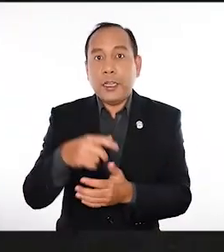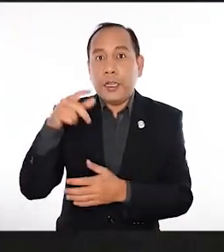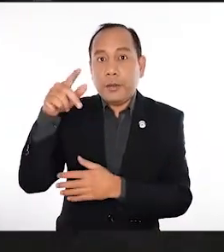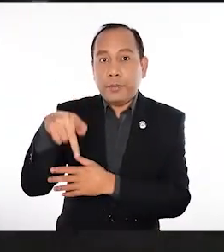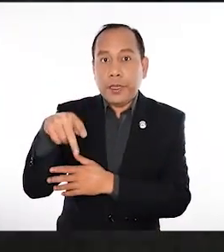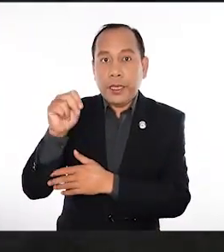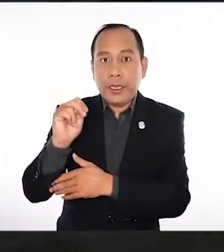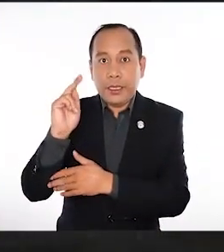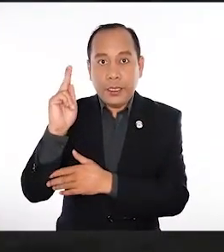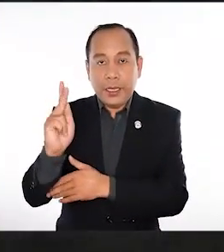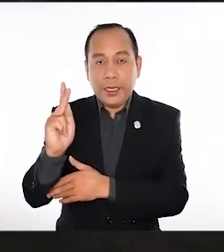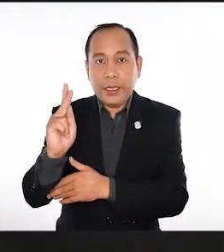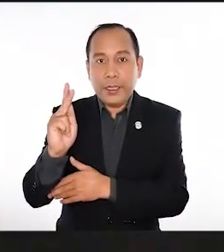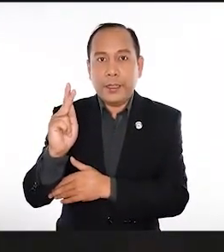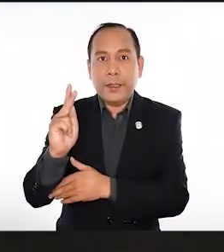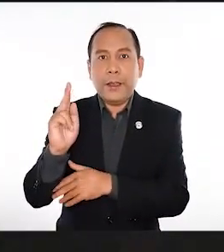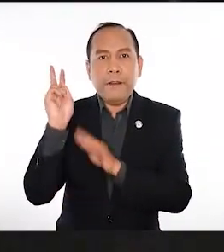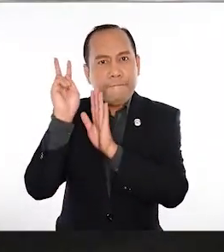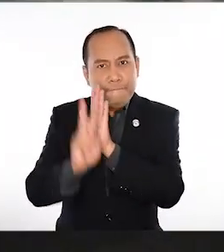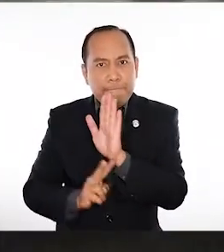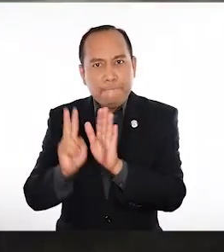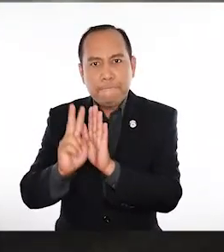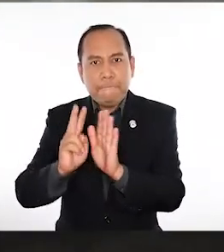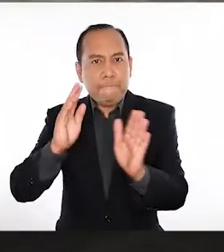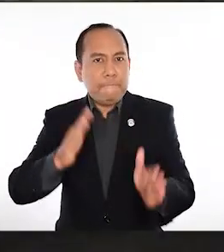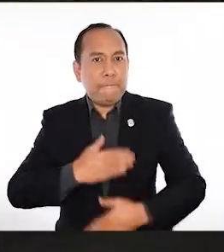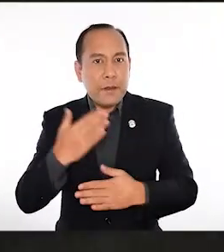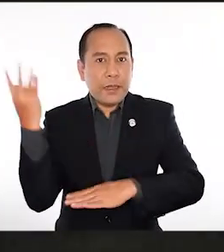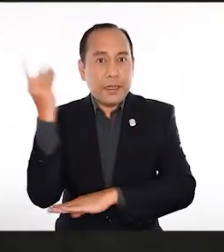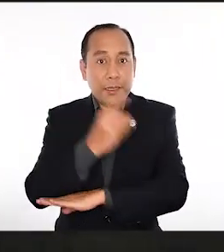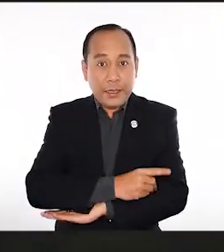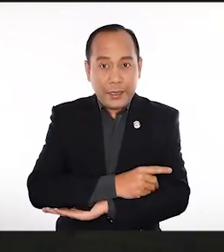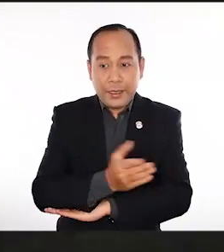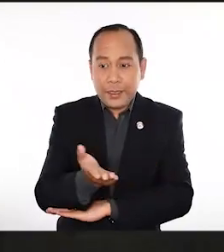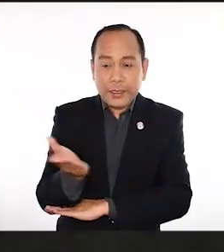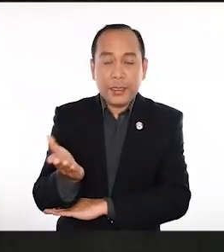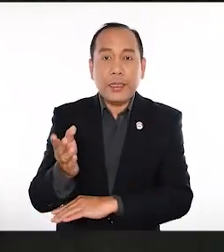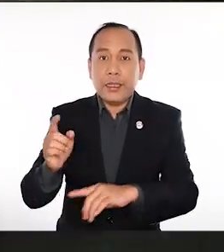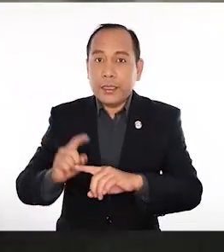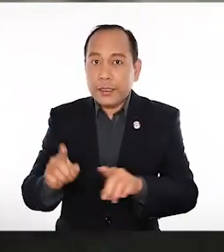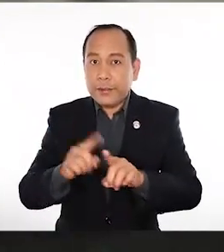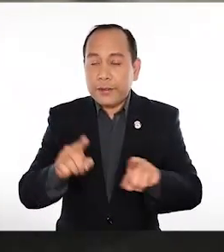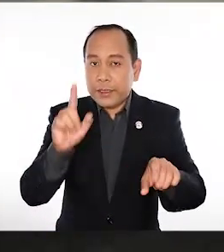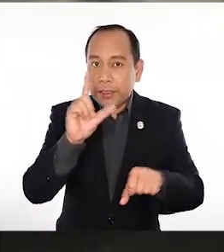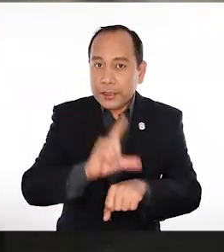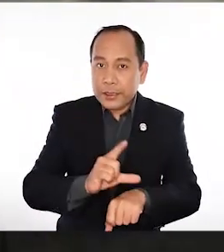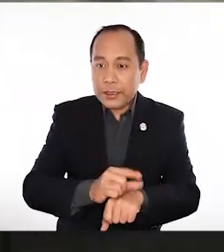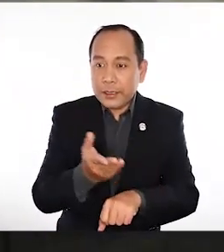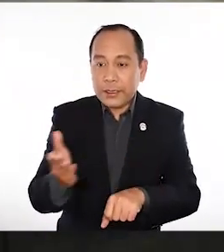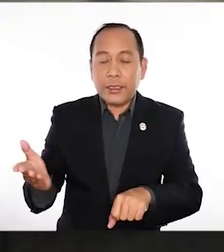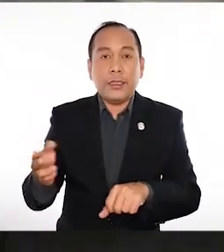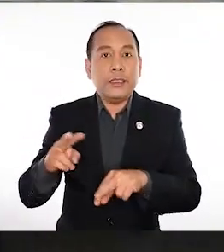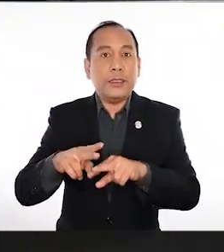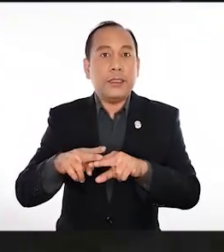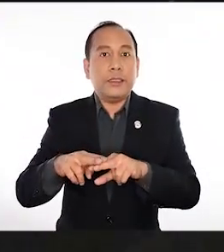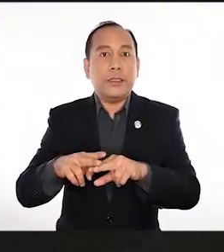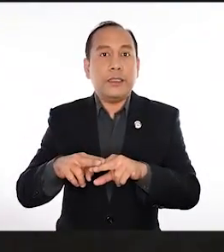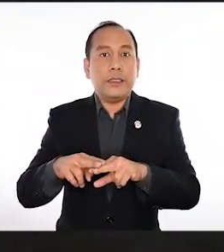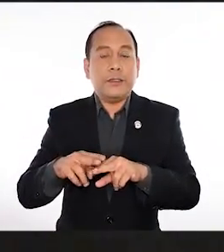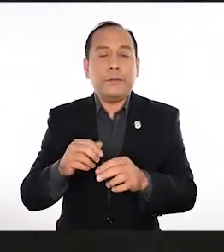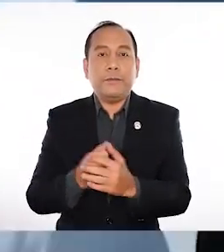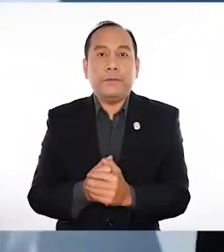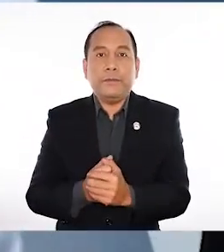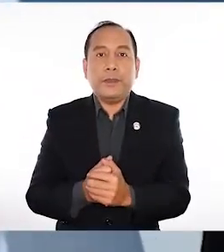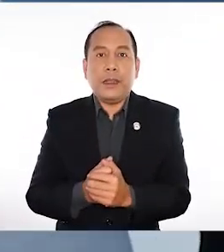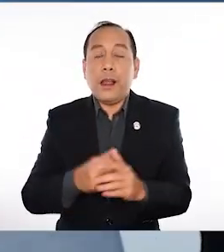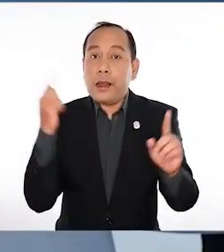PNK Virtual Fun Day na isinagawa sa iba't ibang dako sa distrito ng Lingayen, Pangasinan.